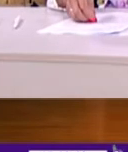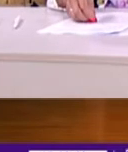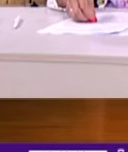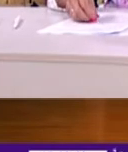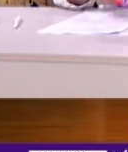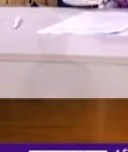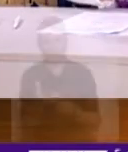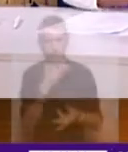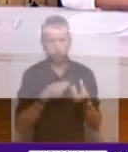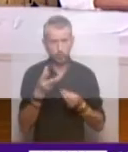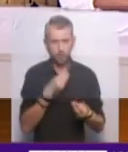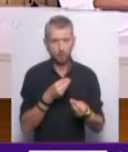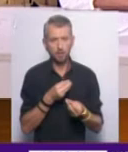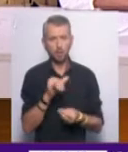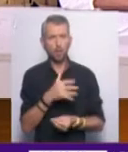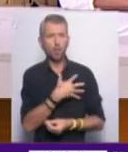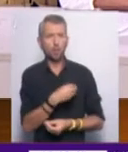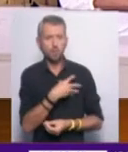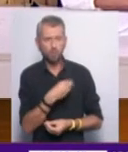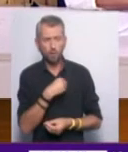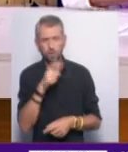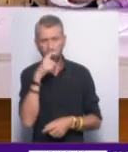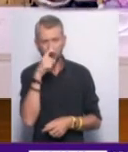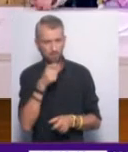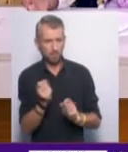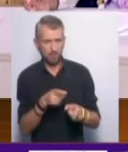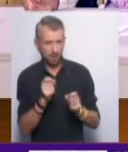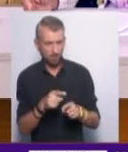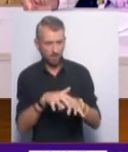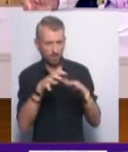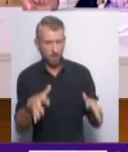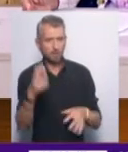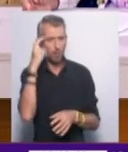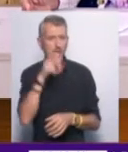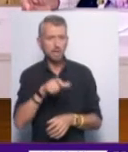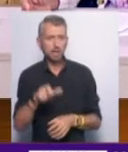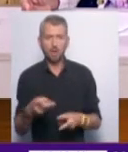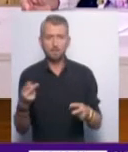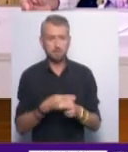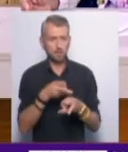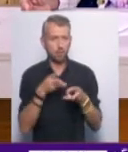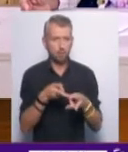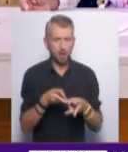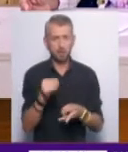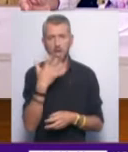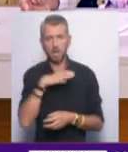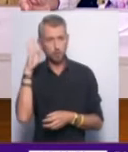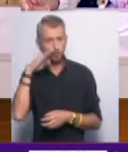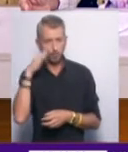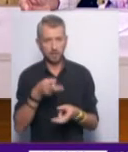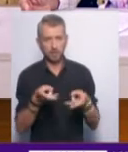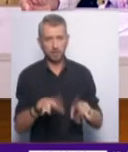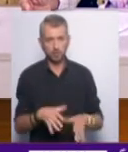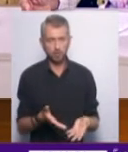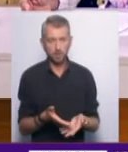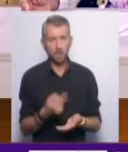штучним, у Львові там сміттям завалимо, киян без опалення та гарячої води залишимо.